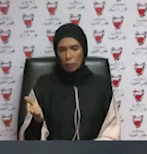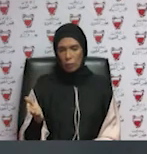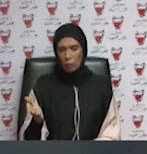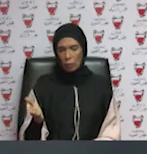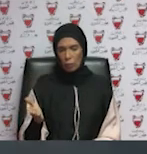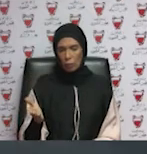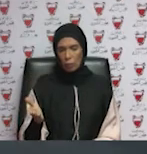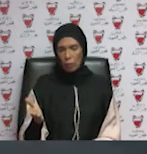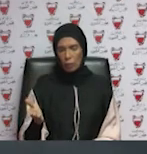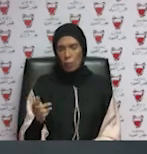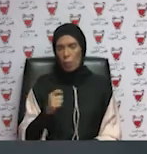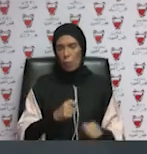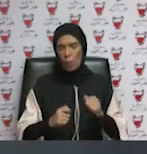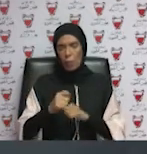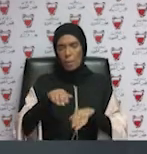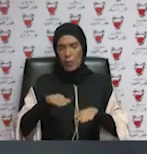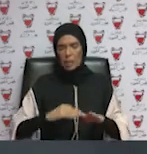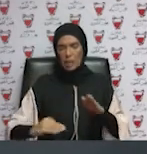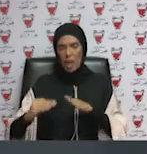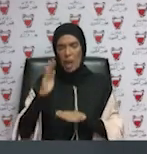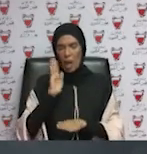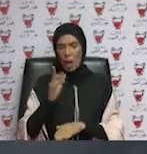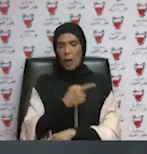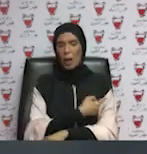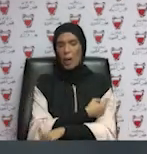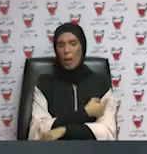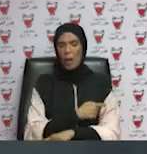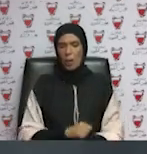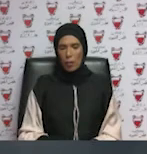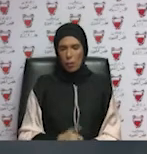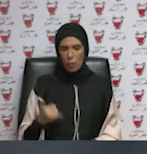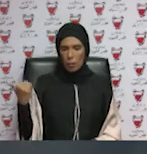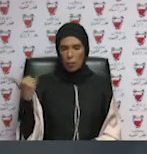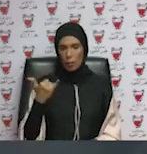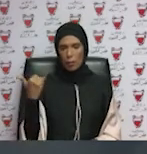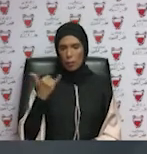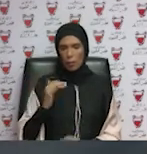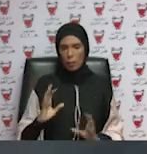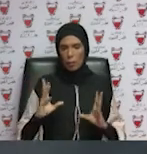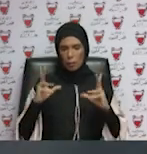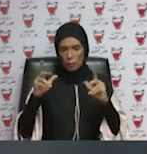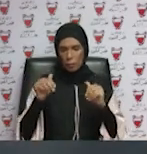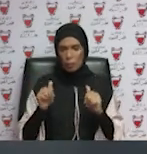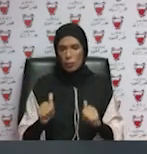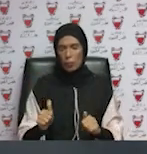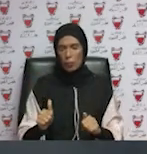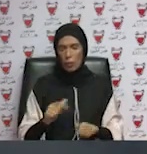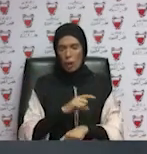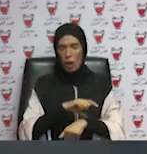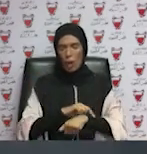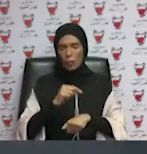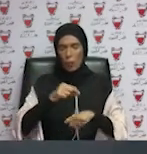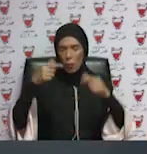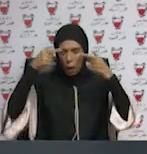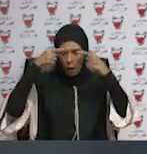أعلى للتدريب في المجال الطبي يعتبر ضرورة لتأهيل الكوادر الطبية